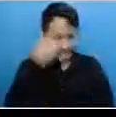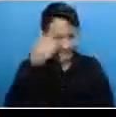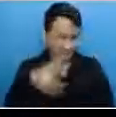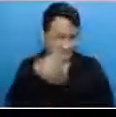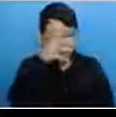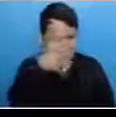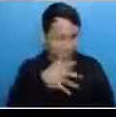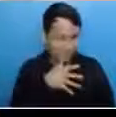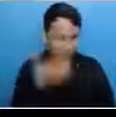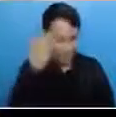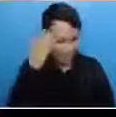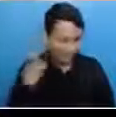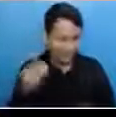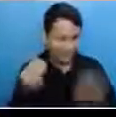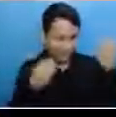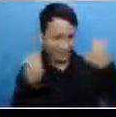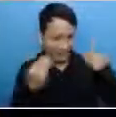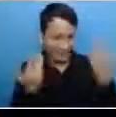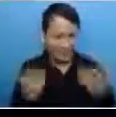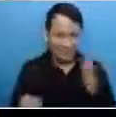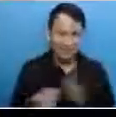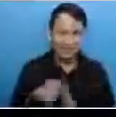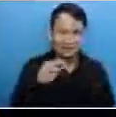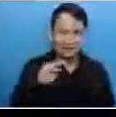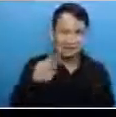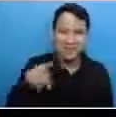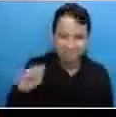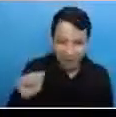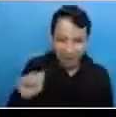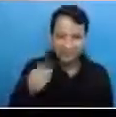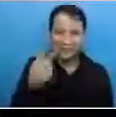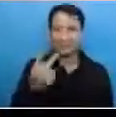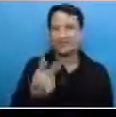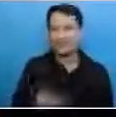binibigay mo lahat ng aming pangangailangan. Yun lang po, tapos